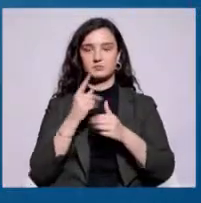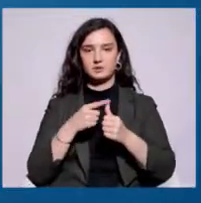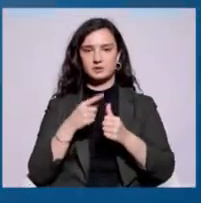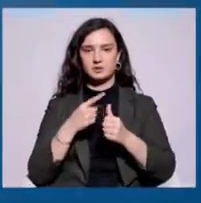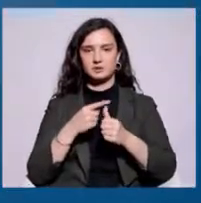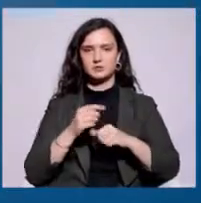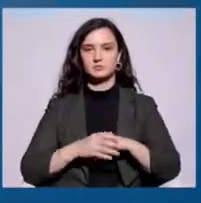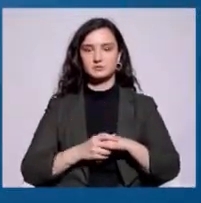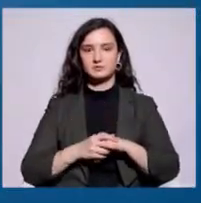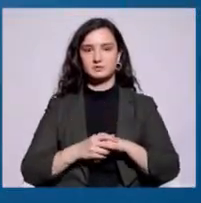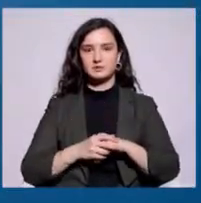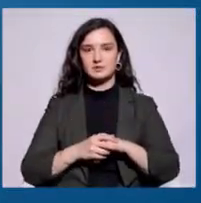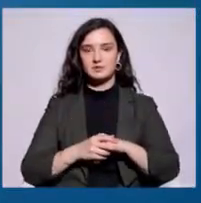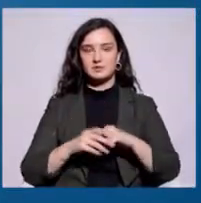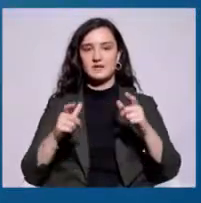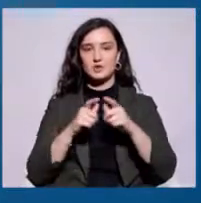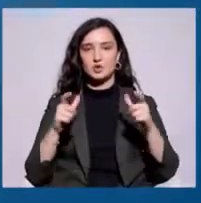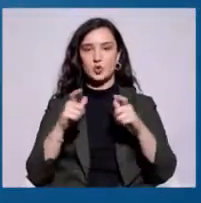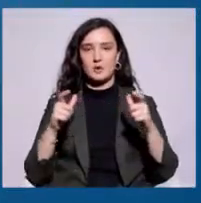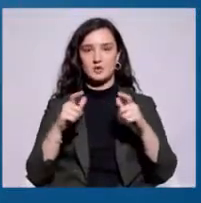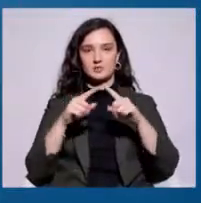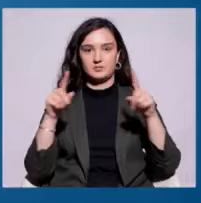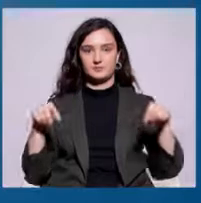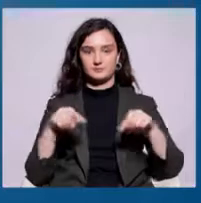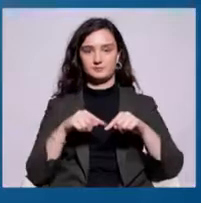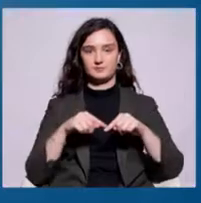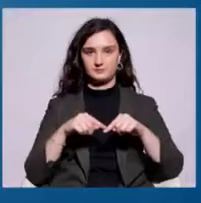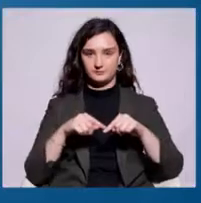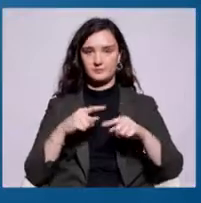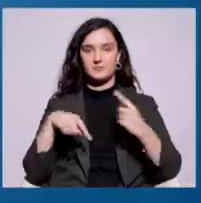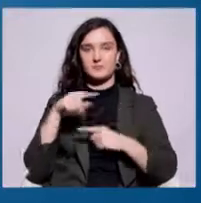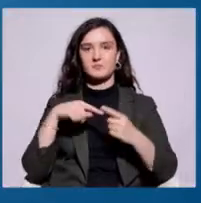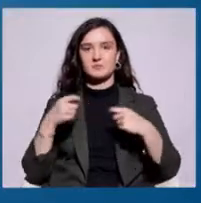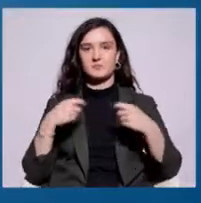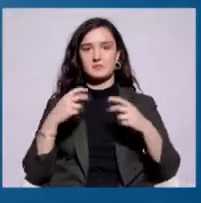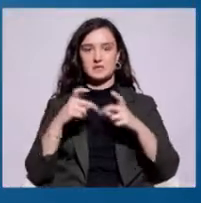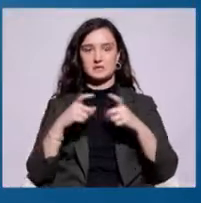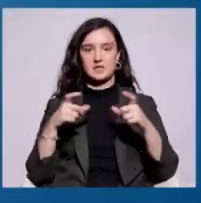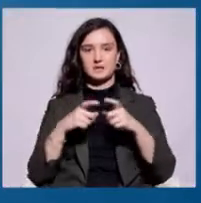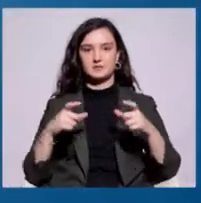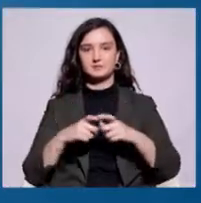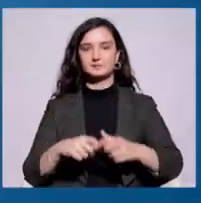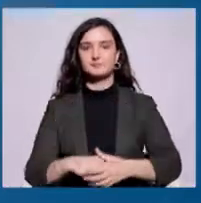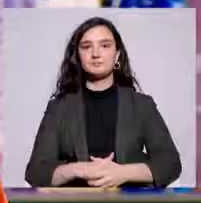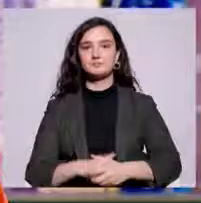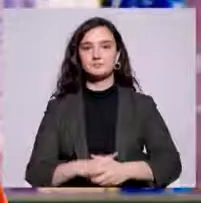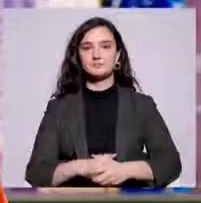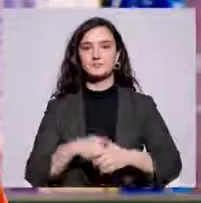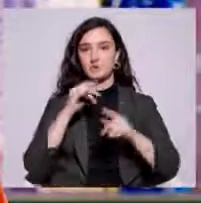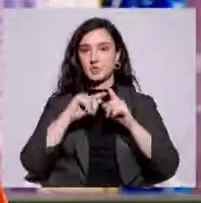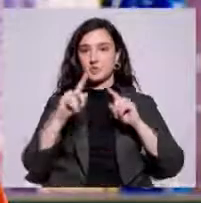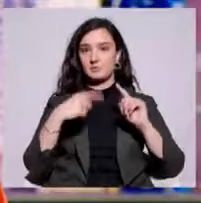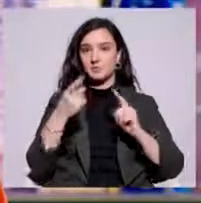არსებითი სახელი, სავიზიტო ბარათი. Together, business card. სავიზიტო ბარათი. For our